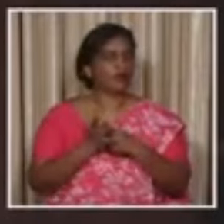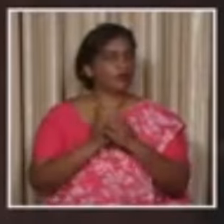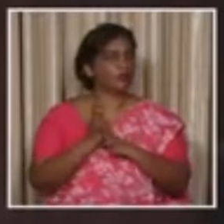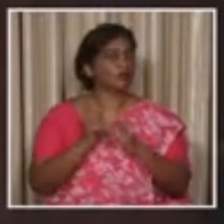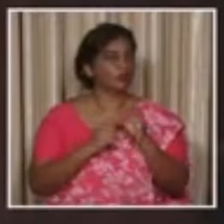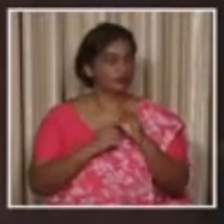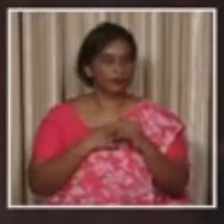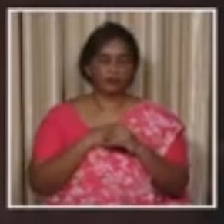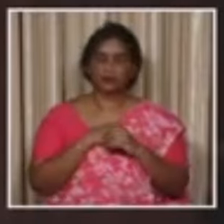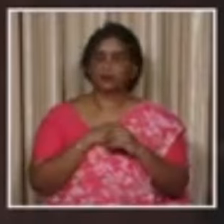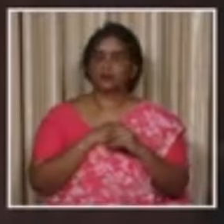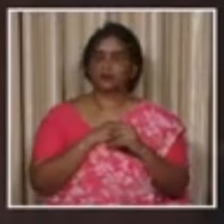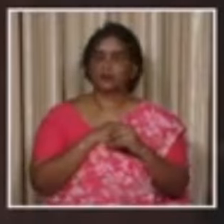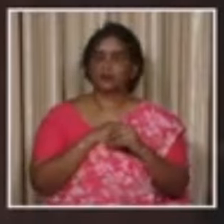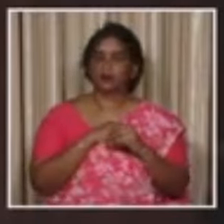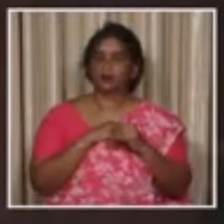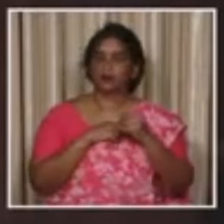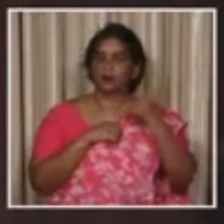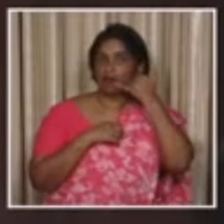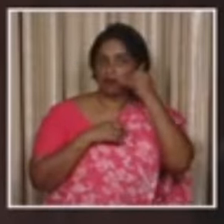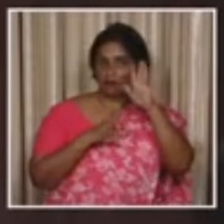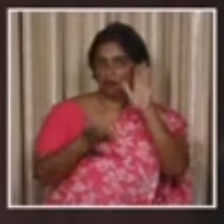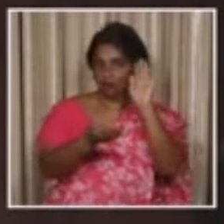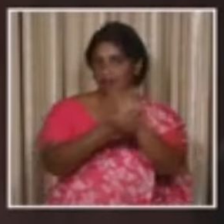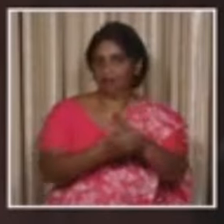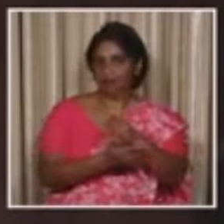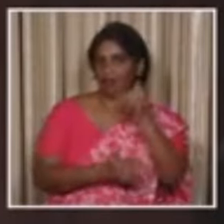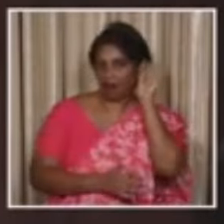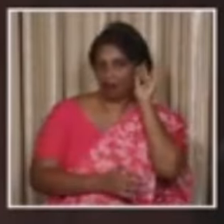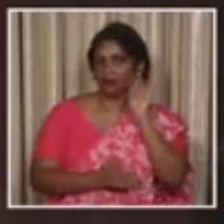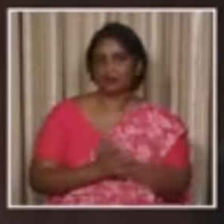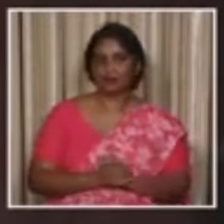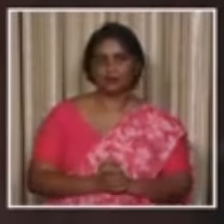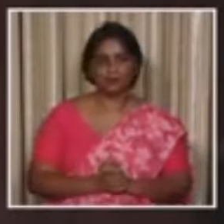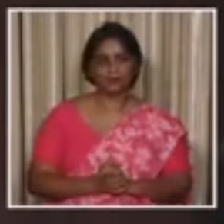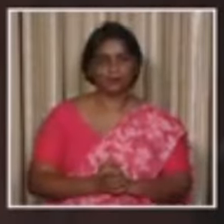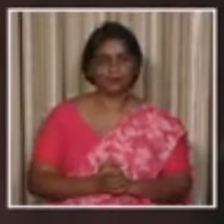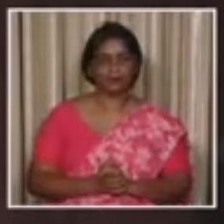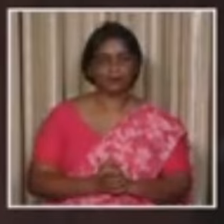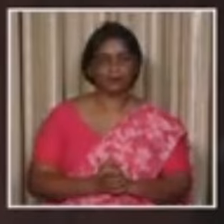මැතිතුමනි පොන්නේ ඩාන්ස් කරන්නද මේක අහගත්තු හොඳයි. මේ